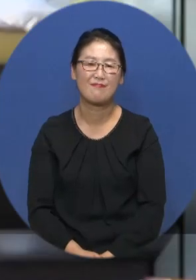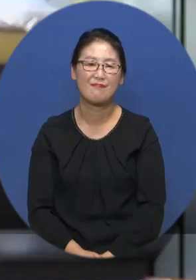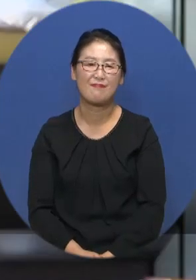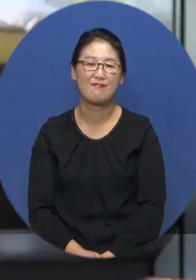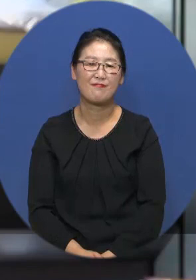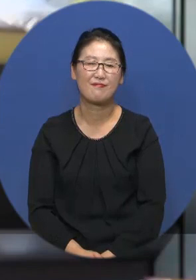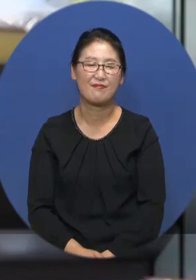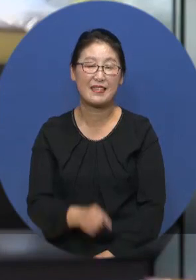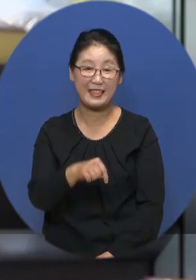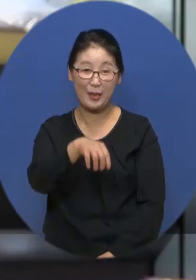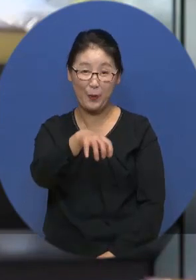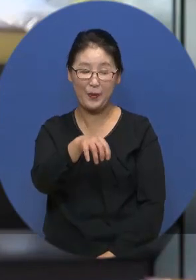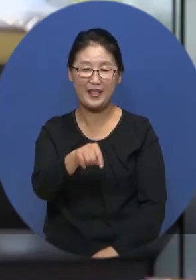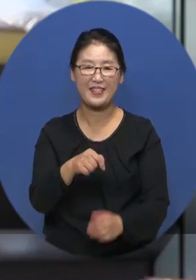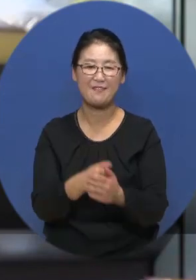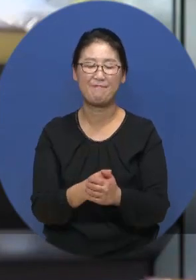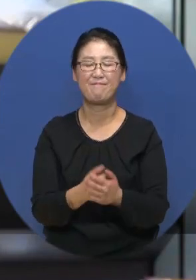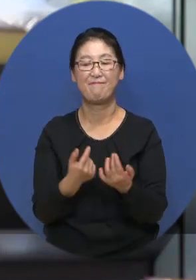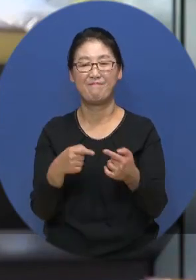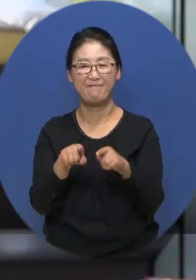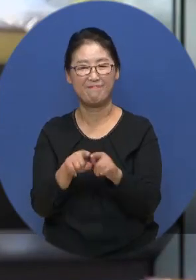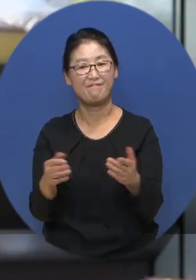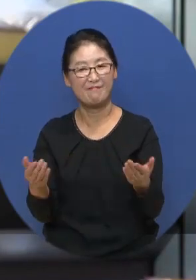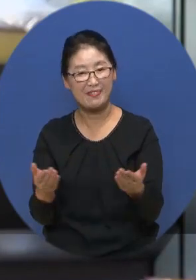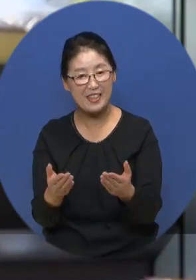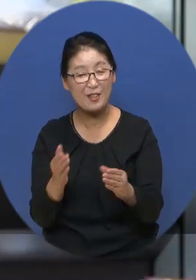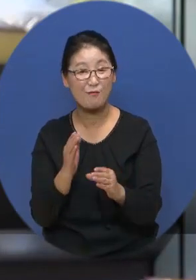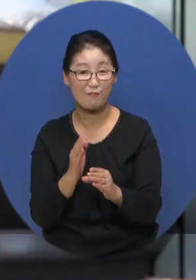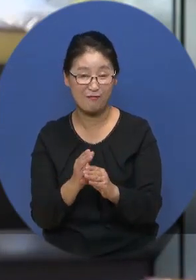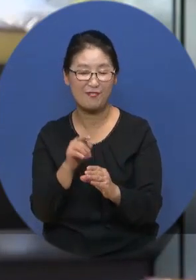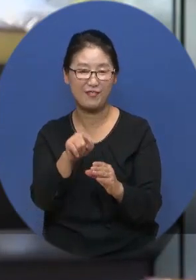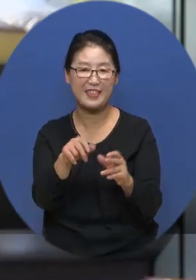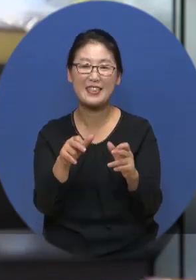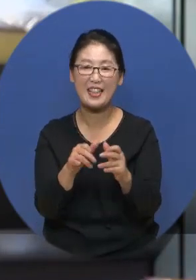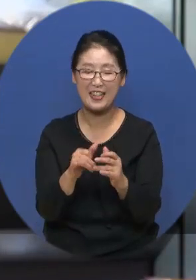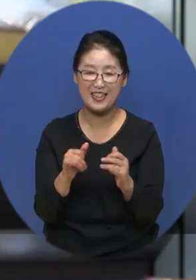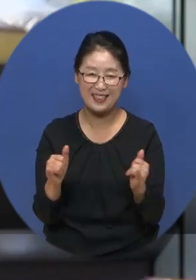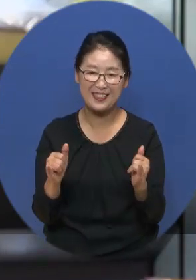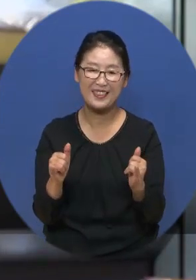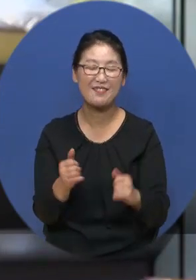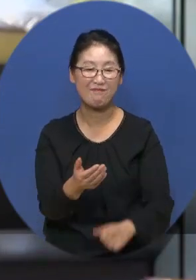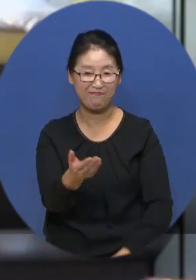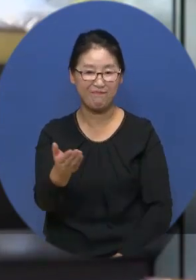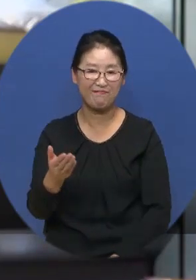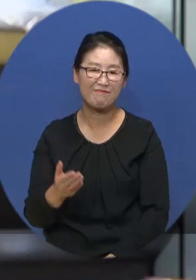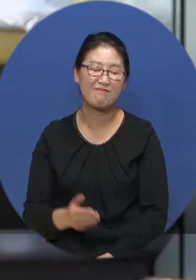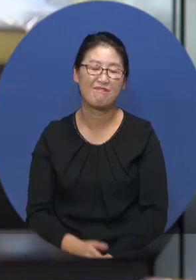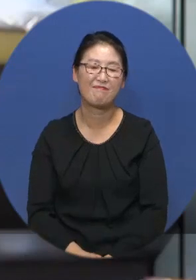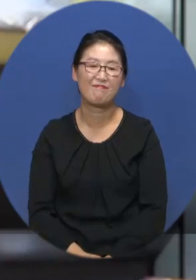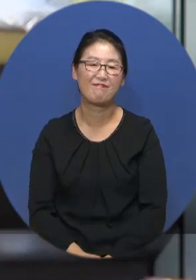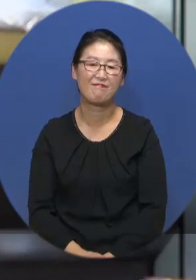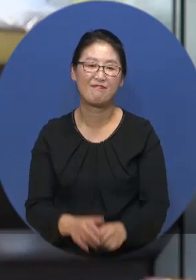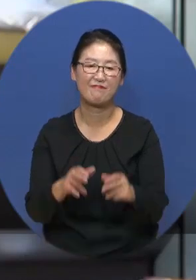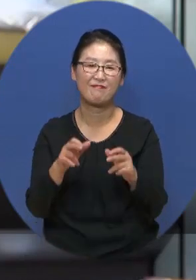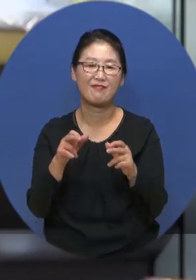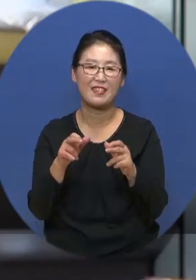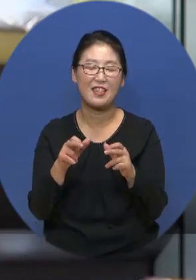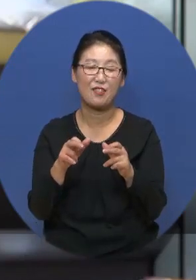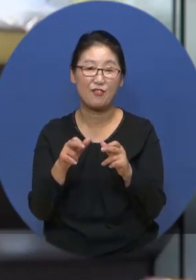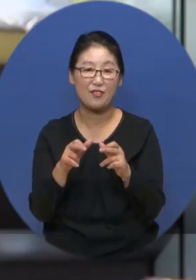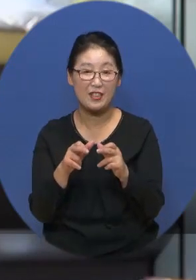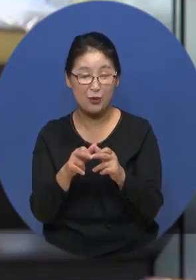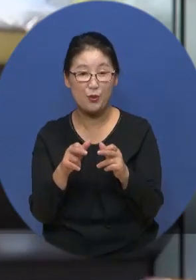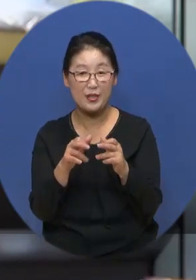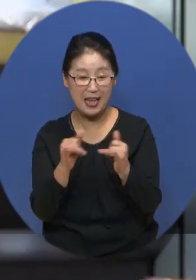네, 네그랜드에서 함께하고 있는 저희 장애인 친구들, 그리고 장애인 친구들 돕고 있는